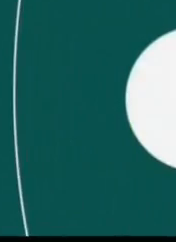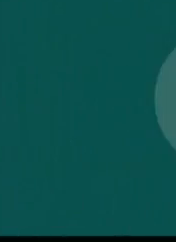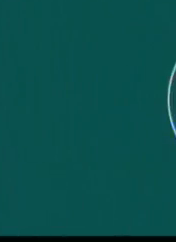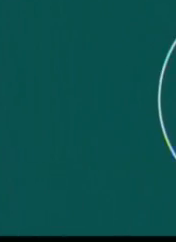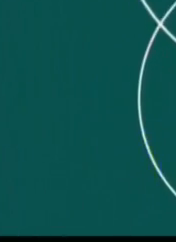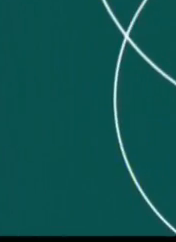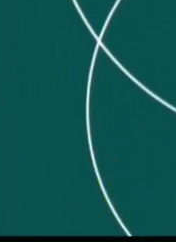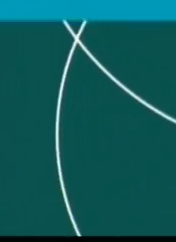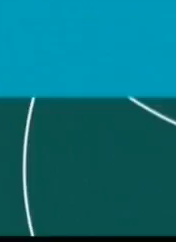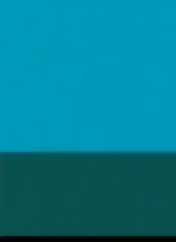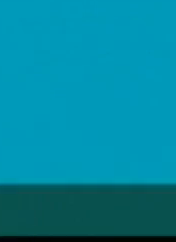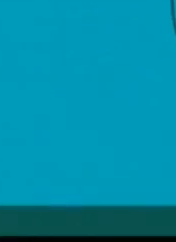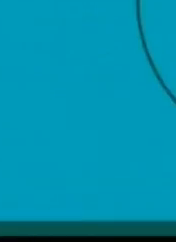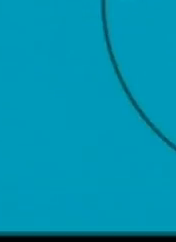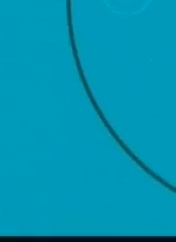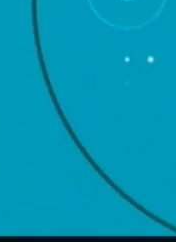Дякую.